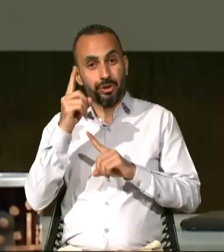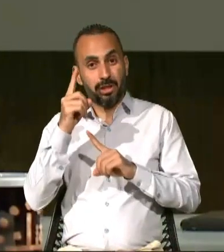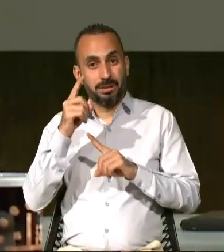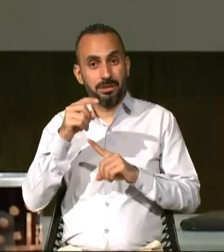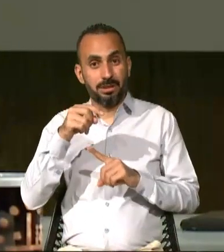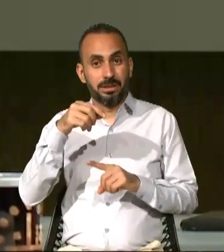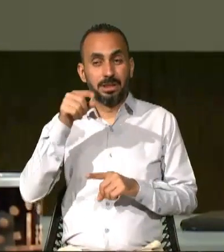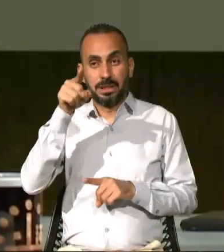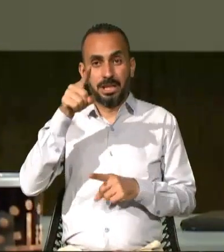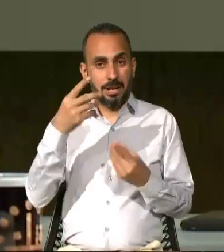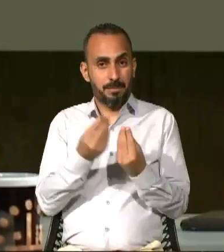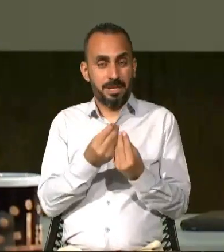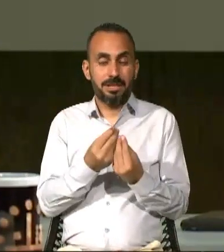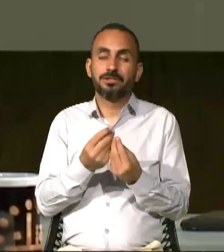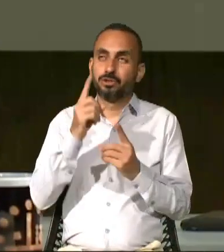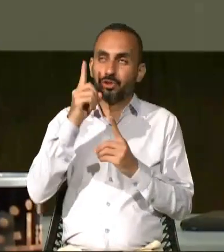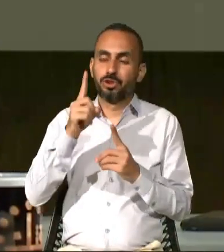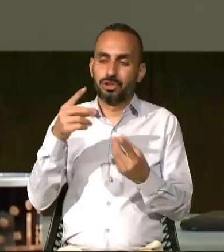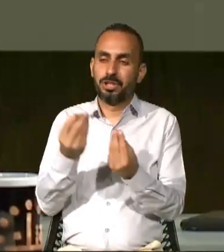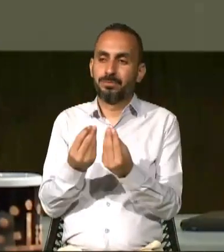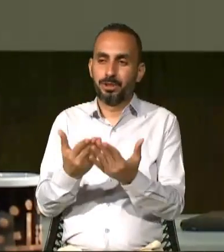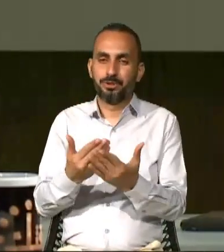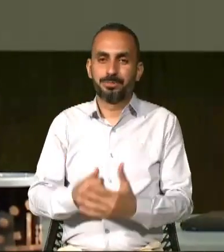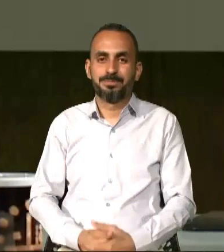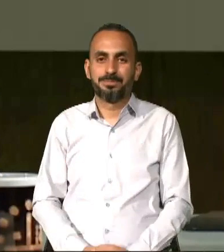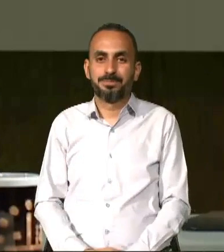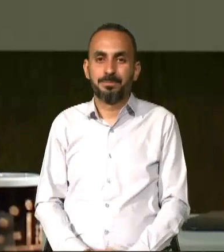1000%. امين. طيب نبدا يا ابونا